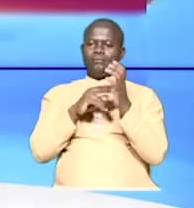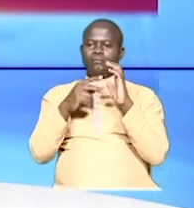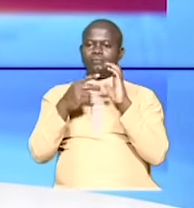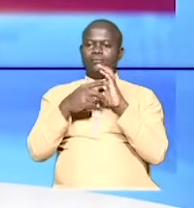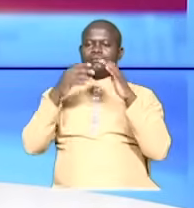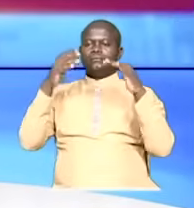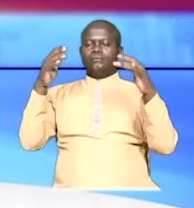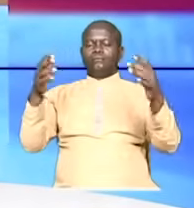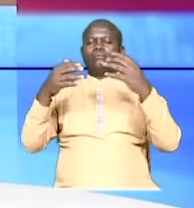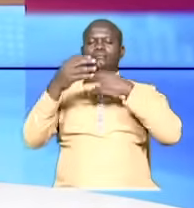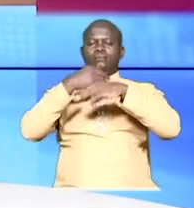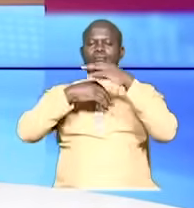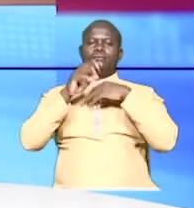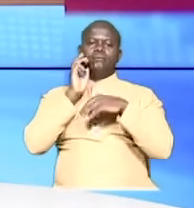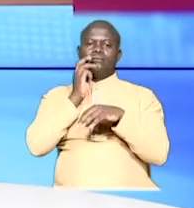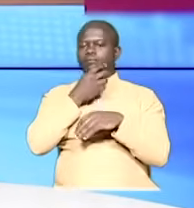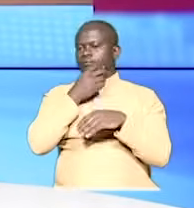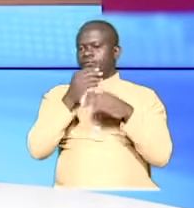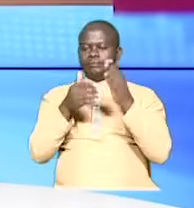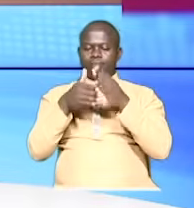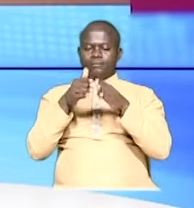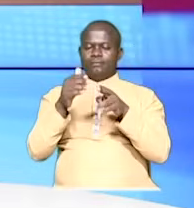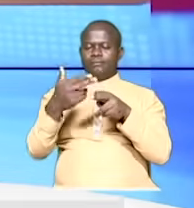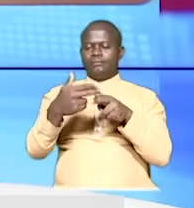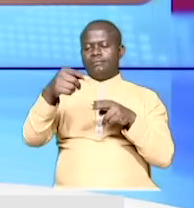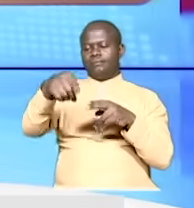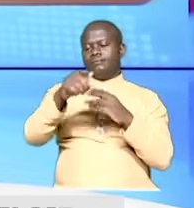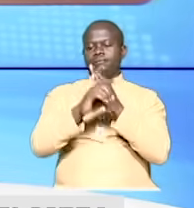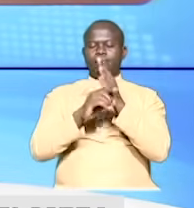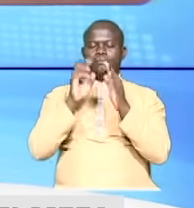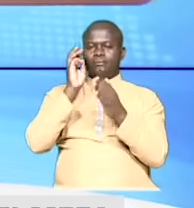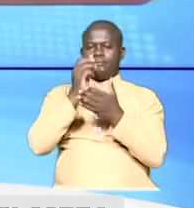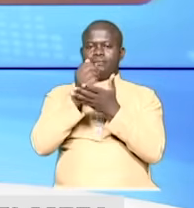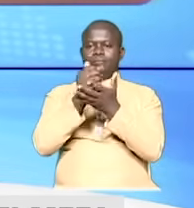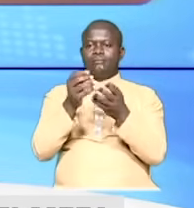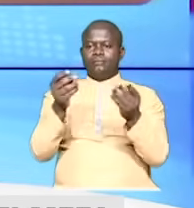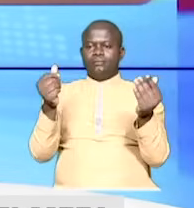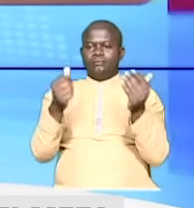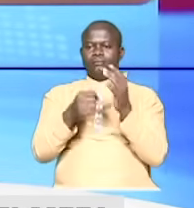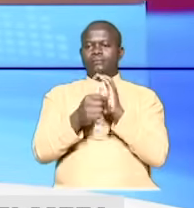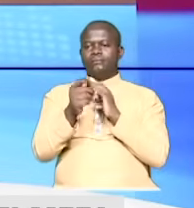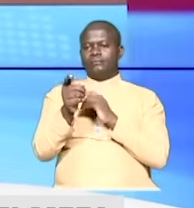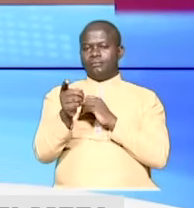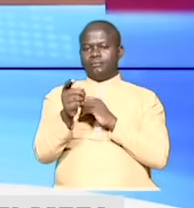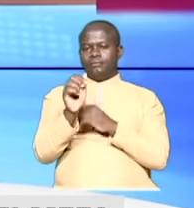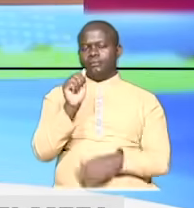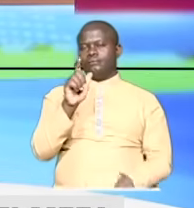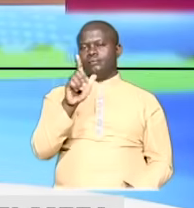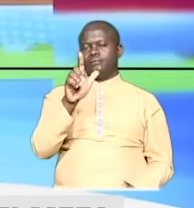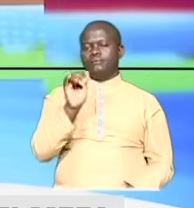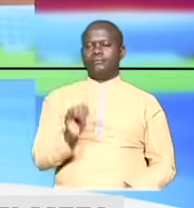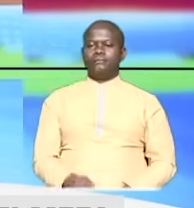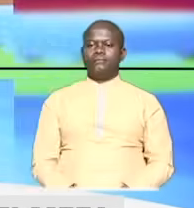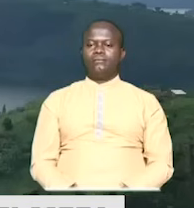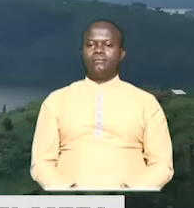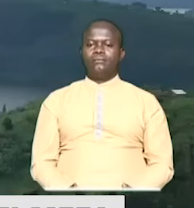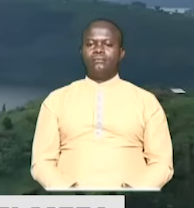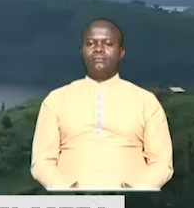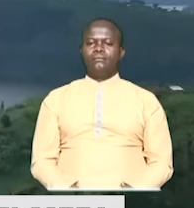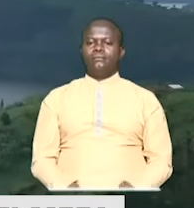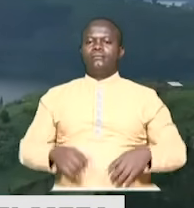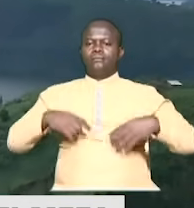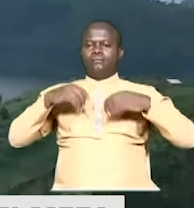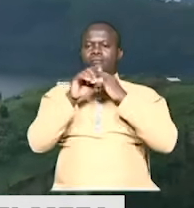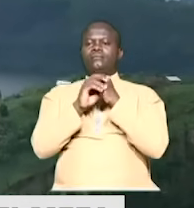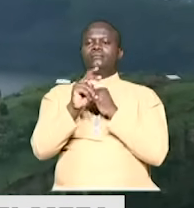mugari w'uruganda rw'amazi rugiye kubakwa vuba muri aka karere bikazafasha mu gukemura iki kibazo. Ari Muhirwa. Abatuye mu kagari